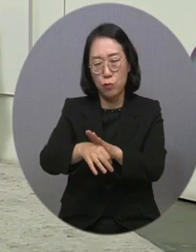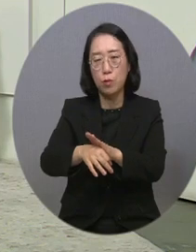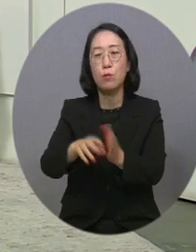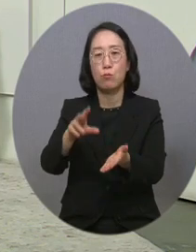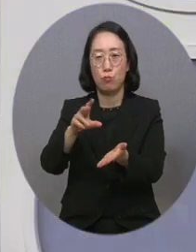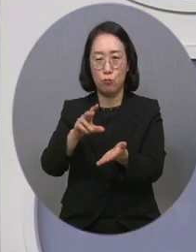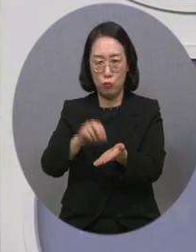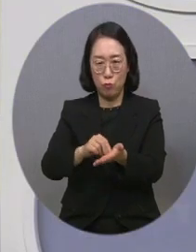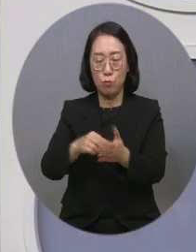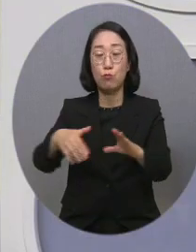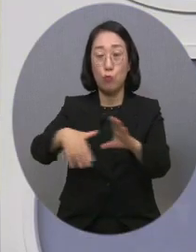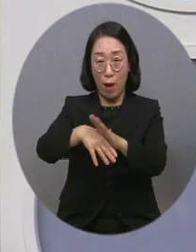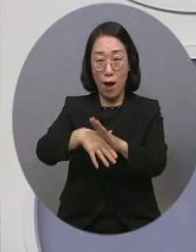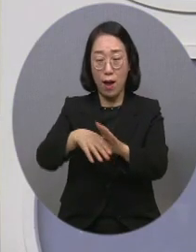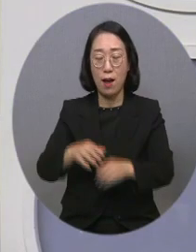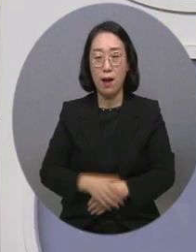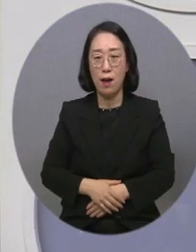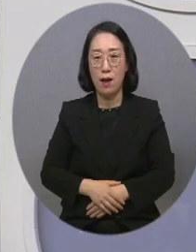그